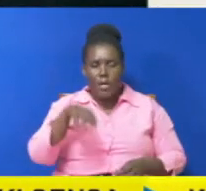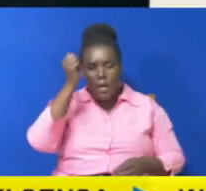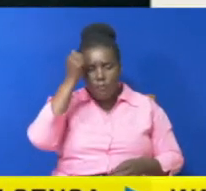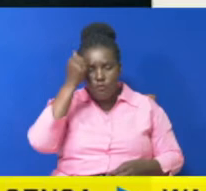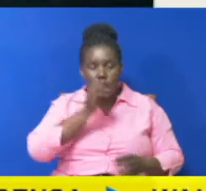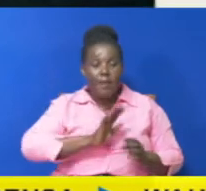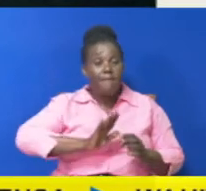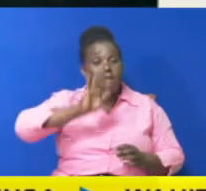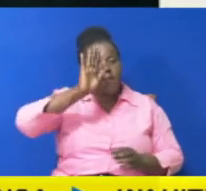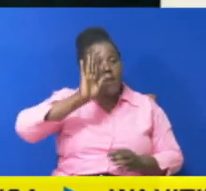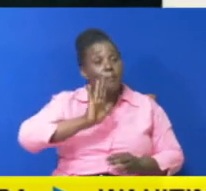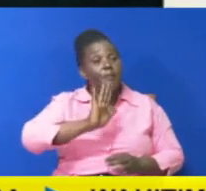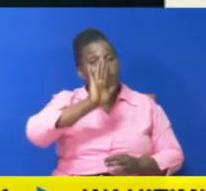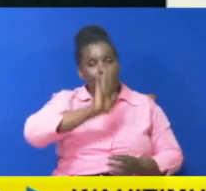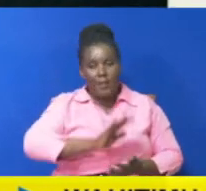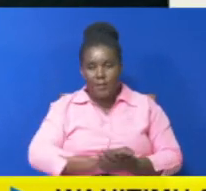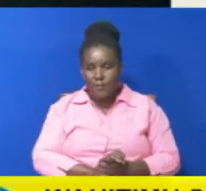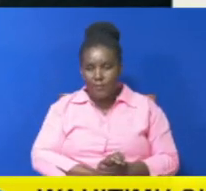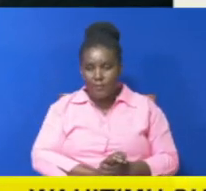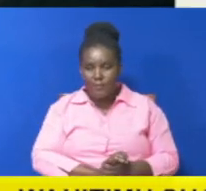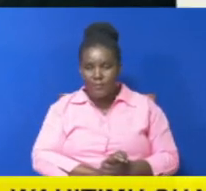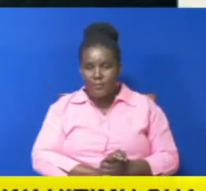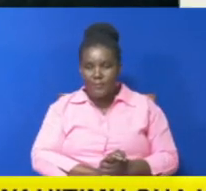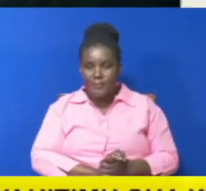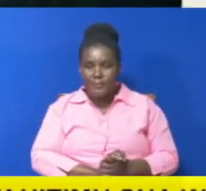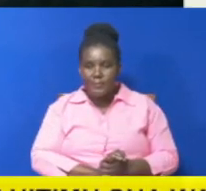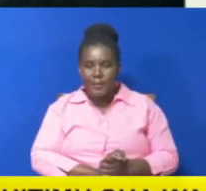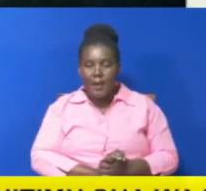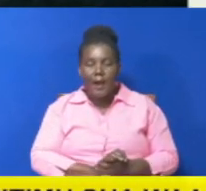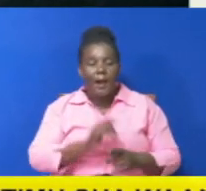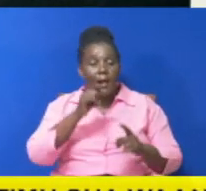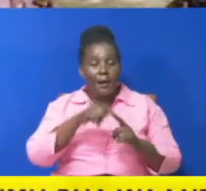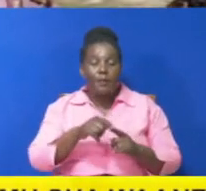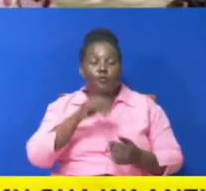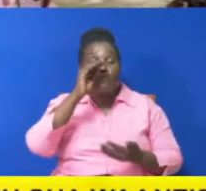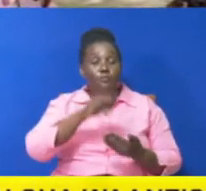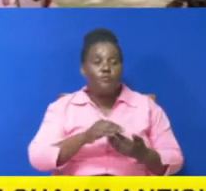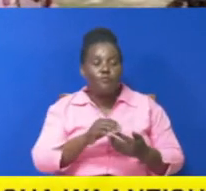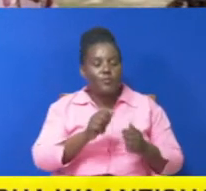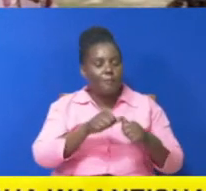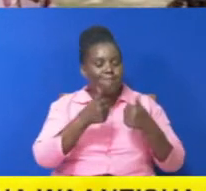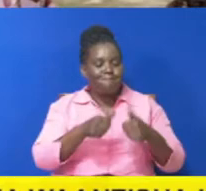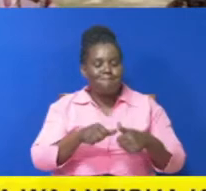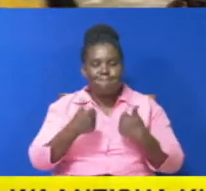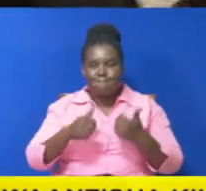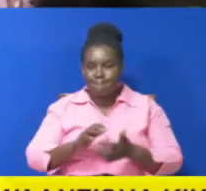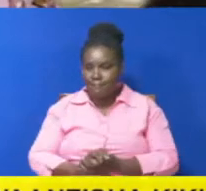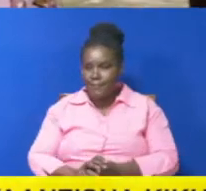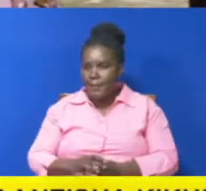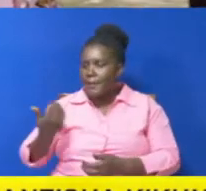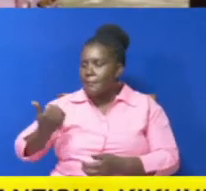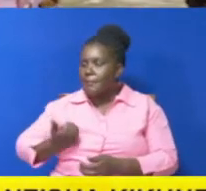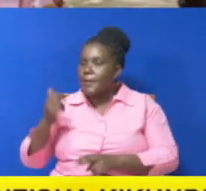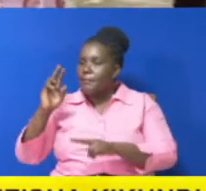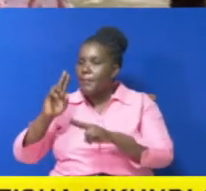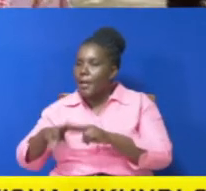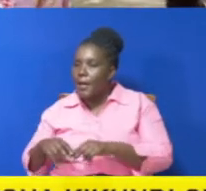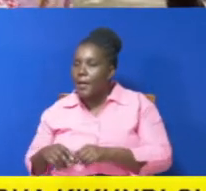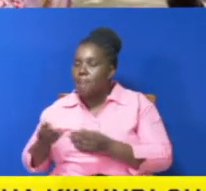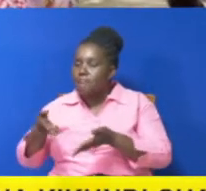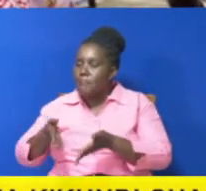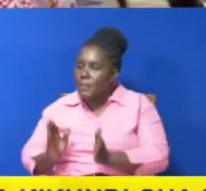hali itakayochochea hata kupungua kwa utolewaji wa talaka za mara kwa mara katika jamii. Mwanamke anaweza kuwa amekaa naye, ameza naye